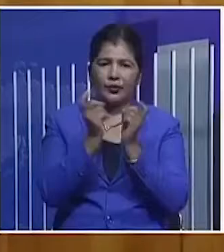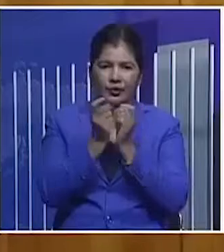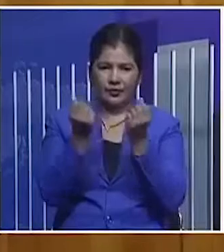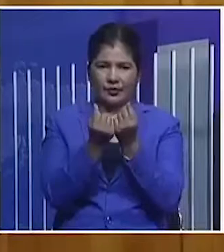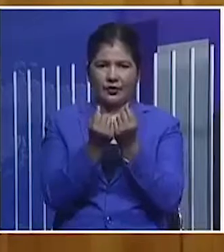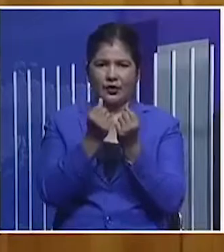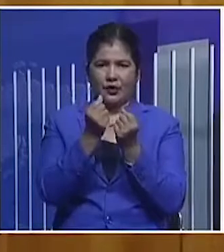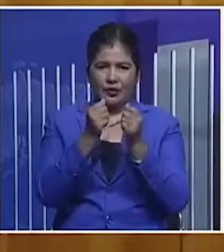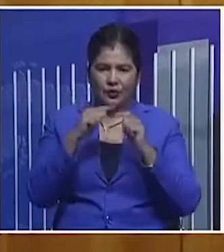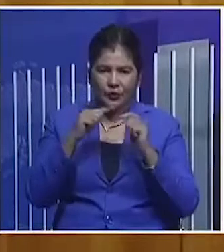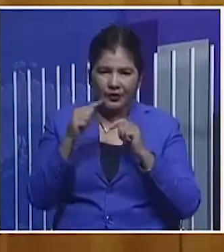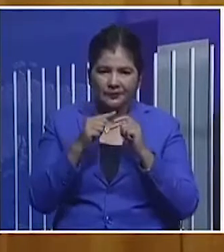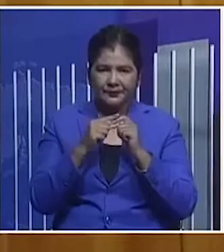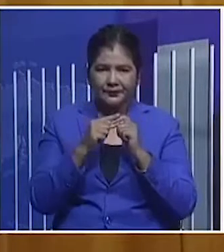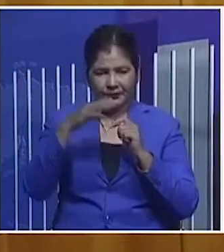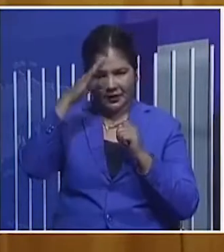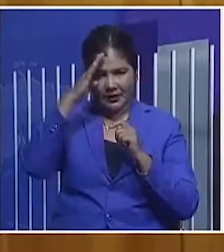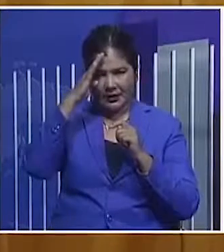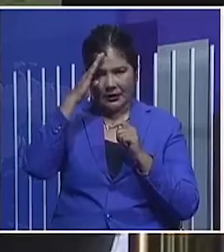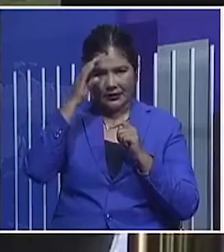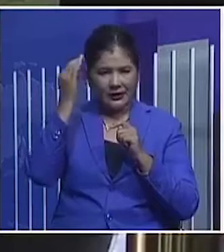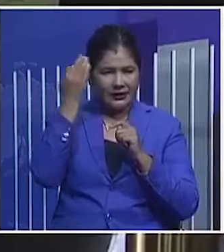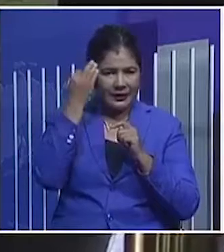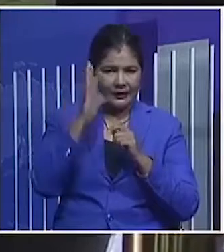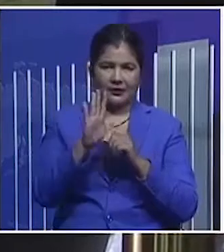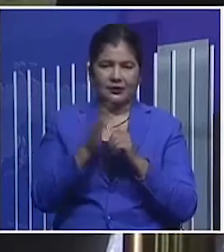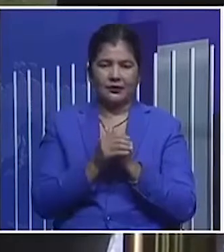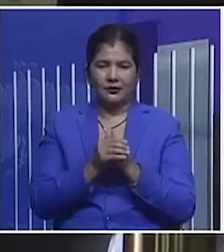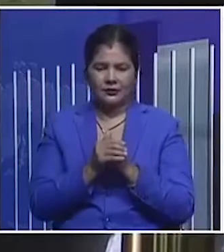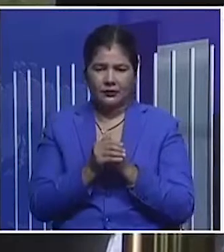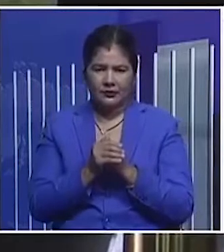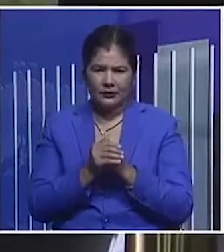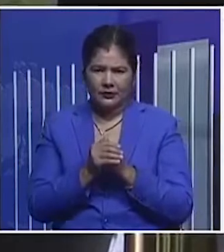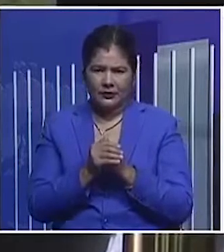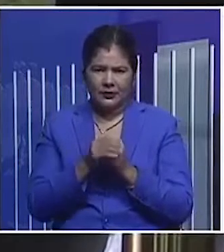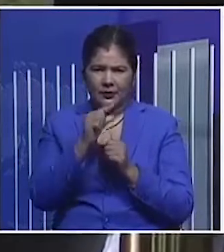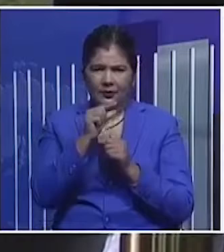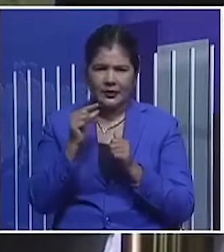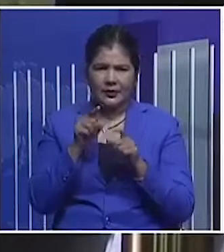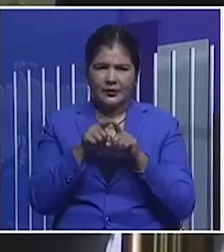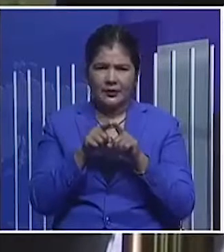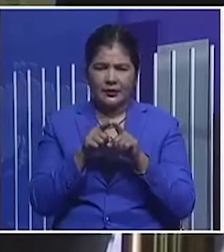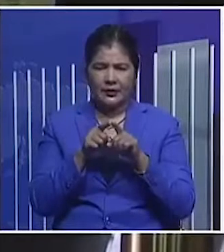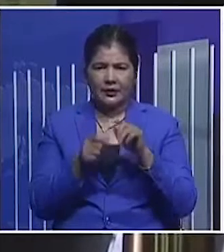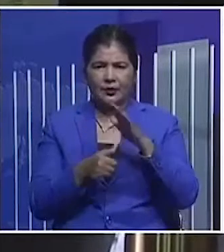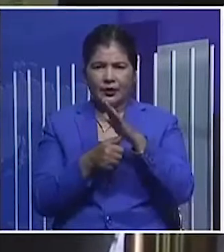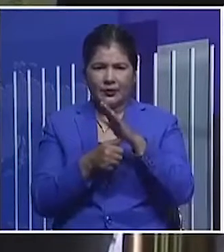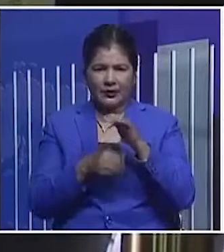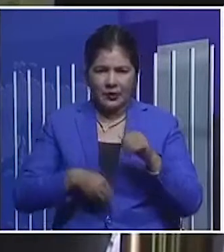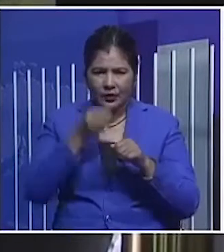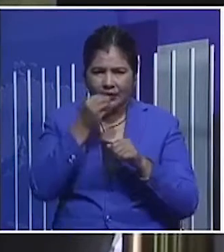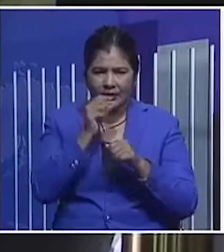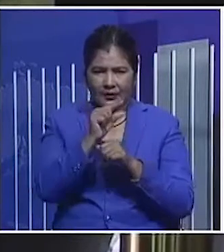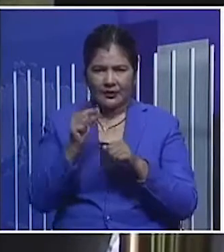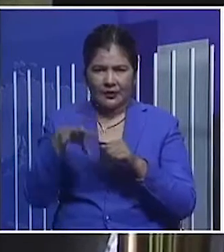अवरोधको कुनै तुक नभएको सरकारको धारणा छ। यो स्तरमा विषय उठान गर्नुपर्ने विषयको हिसाबले त्यो होइन। मुख्यमन्त्री रोजगारको विषय